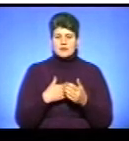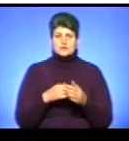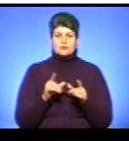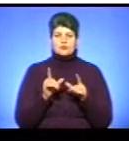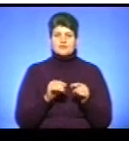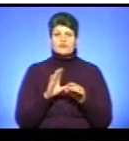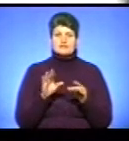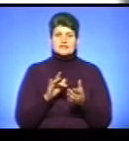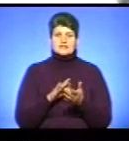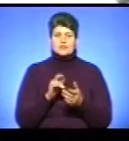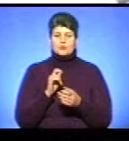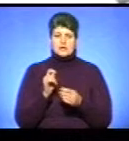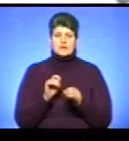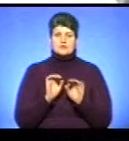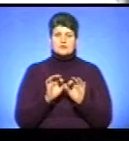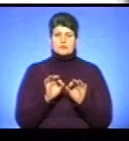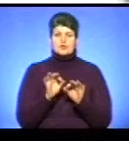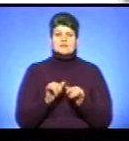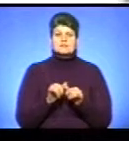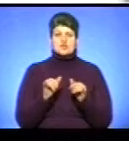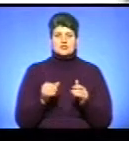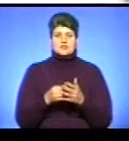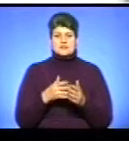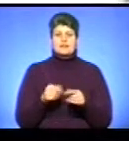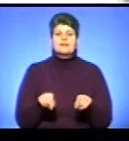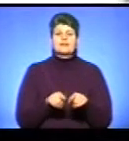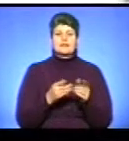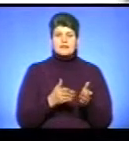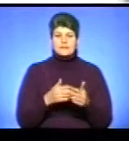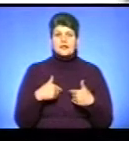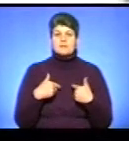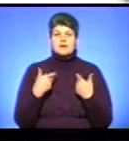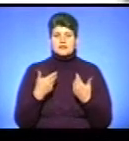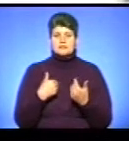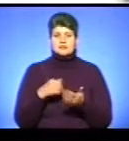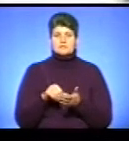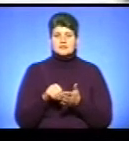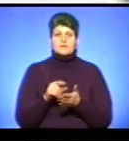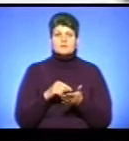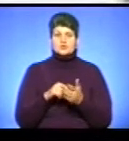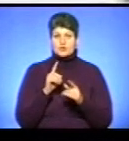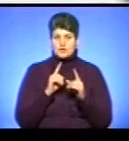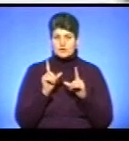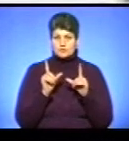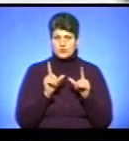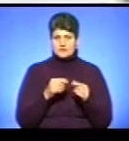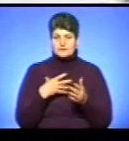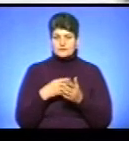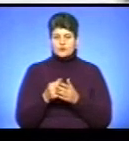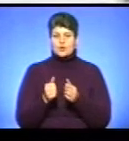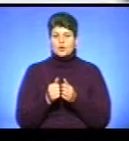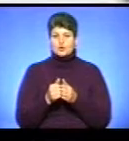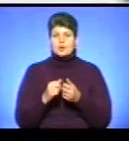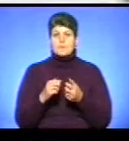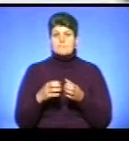України, прокоментував збільшення тарифів так. Я би радив нашим представникам міської ради поїхати до своїх однопартійців